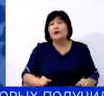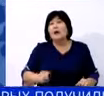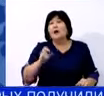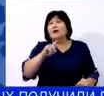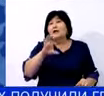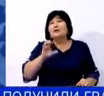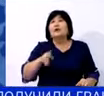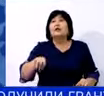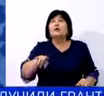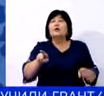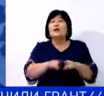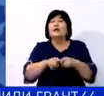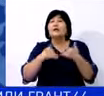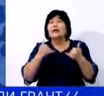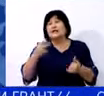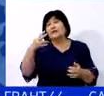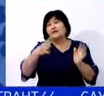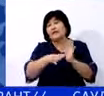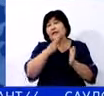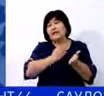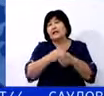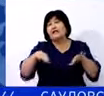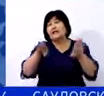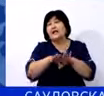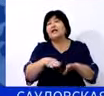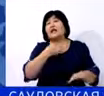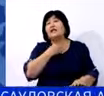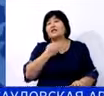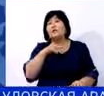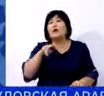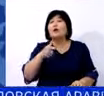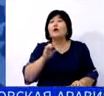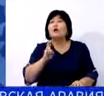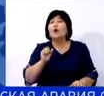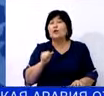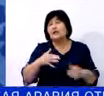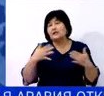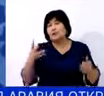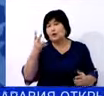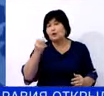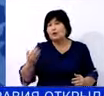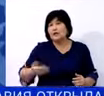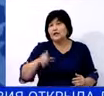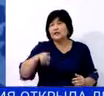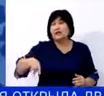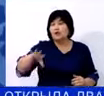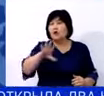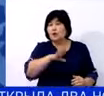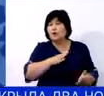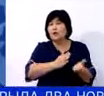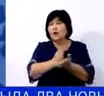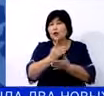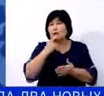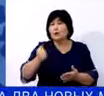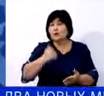В Казалинском районе также отметили 29-летие закрытия Семипалатинского полигона. Свыше 200 жителей района прошли службу на